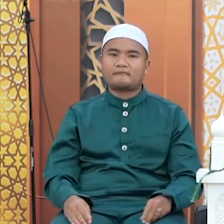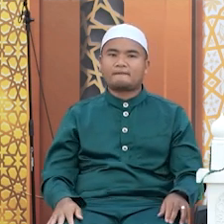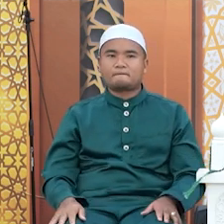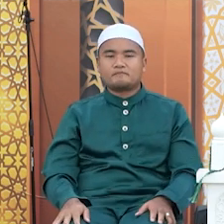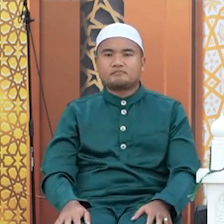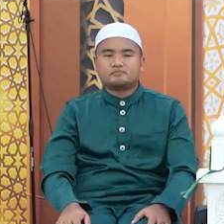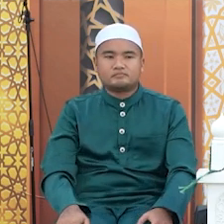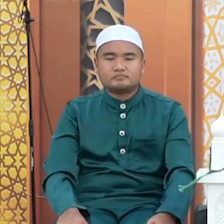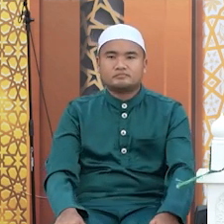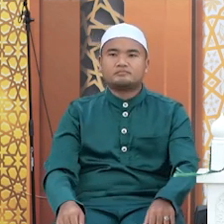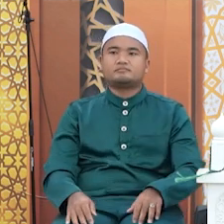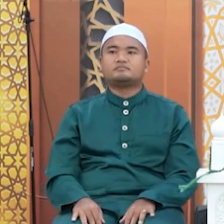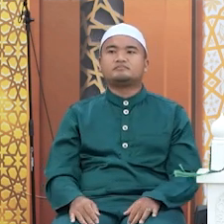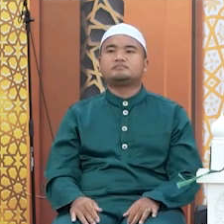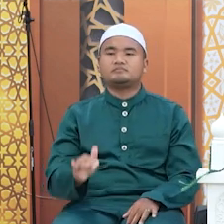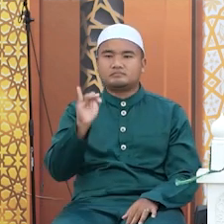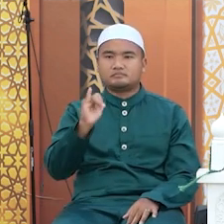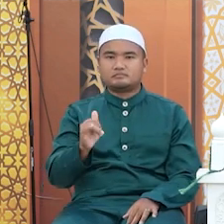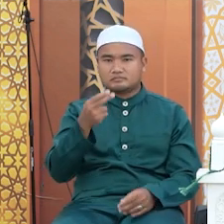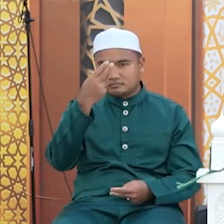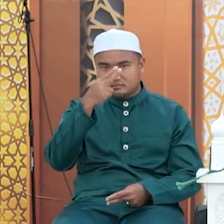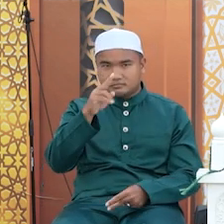Sahibul fadilah, pengerusi majlis